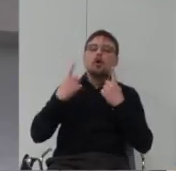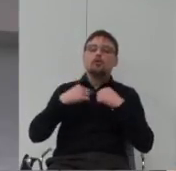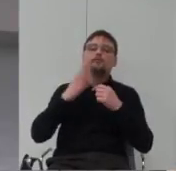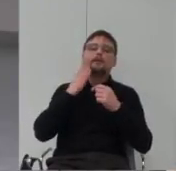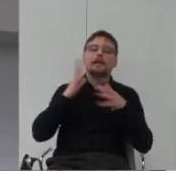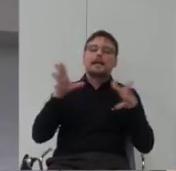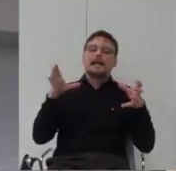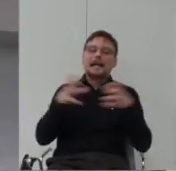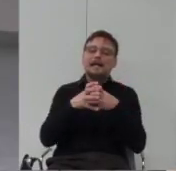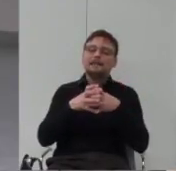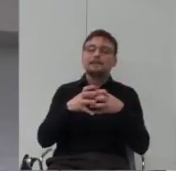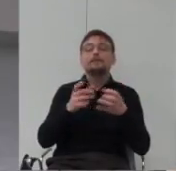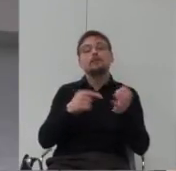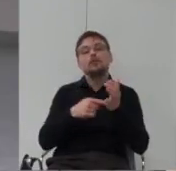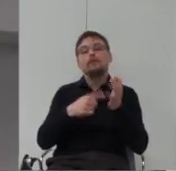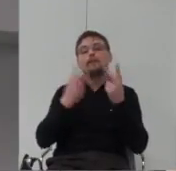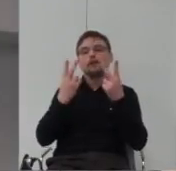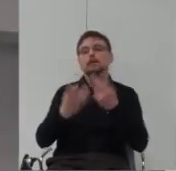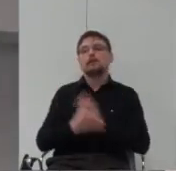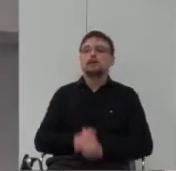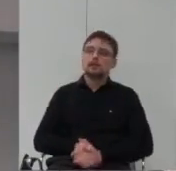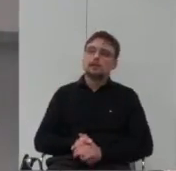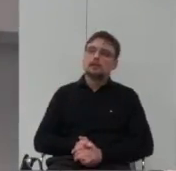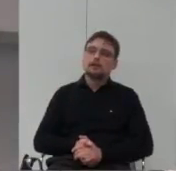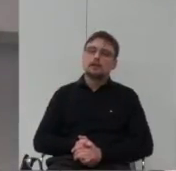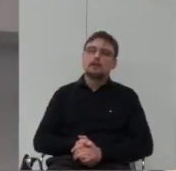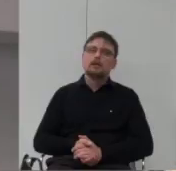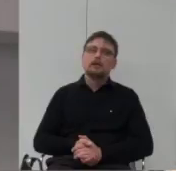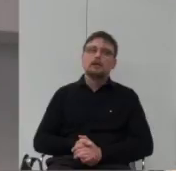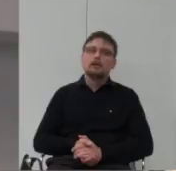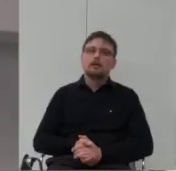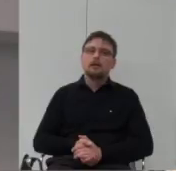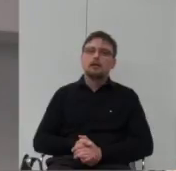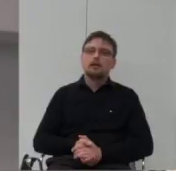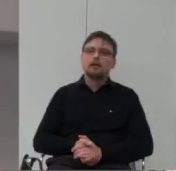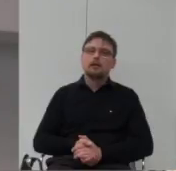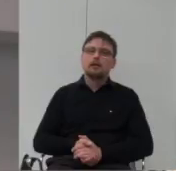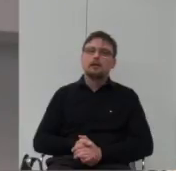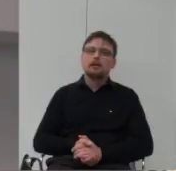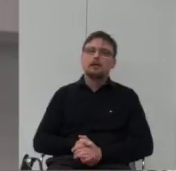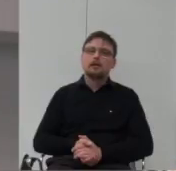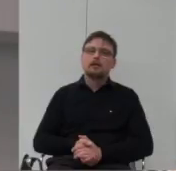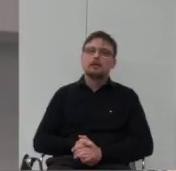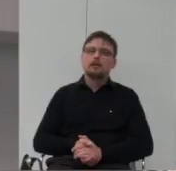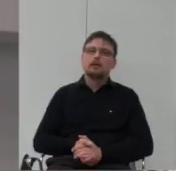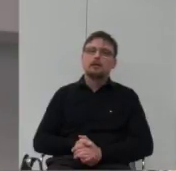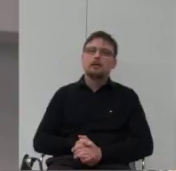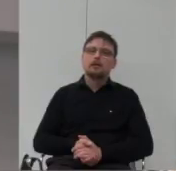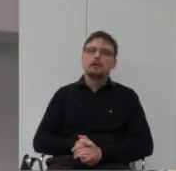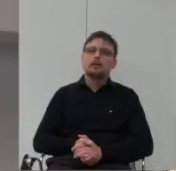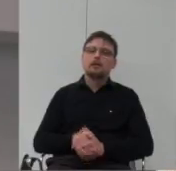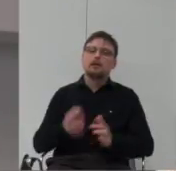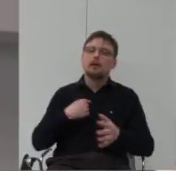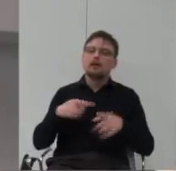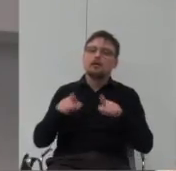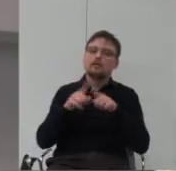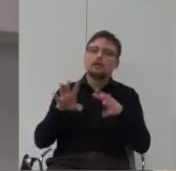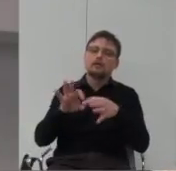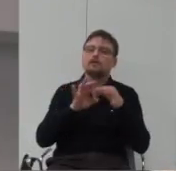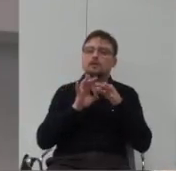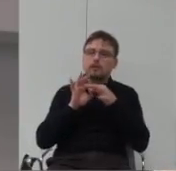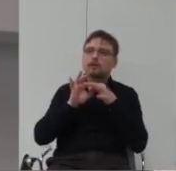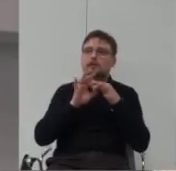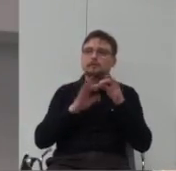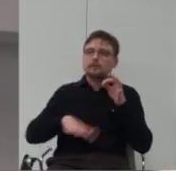jak liczba osób zamieszkujących razem jest istotna. Tutaj można to trochę odnieść do tego, co ja